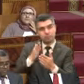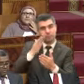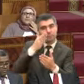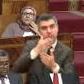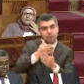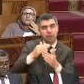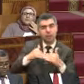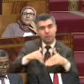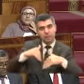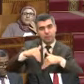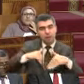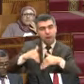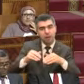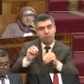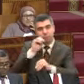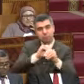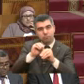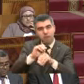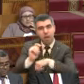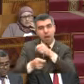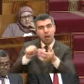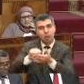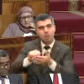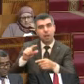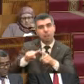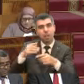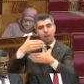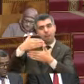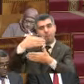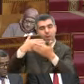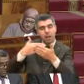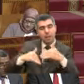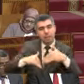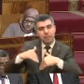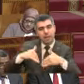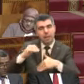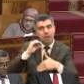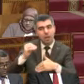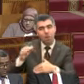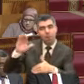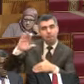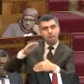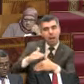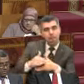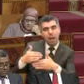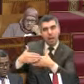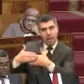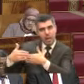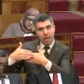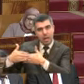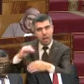المسالك الطرقية القروية التالية، بناء الطريق الرابطة ما بين قلعة مقونة وأزيلة العبر أي غير المقون، إصلاح النقطة السوداء ما